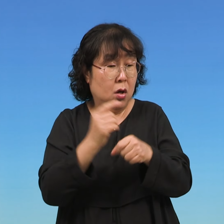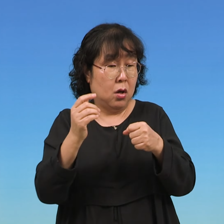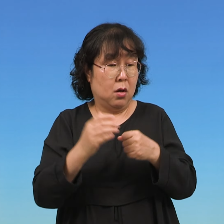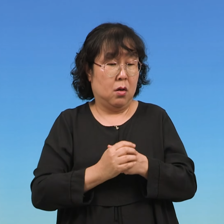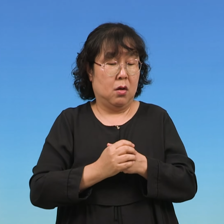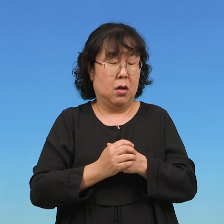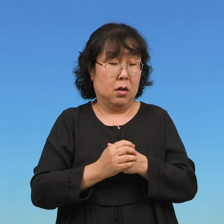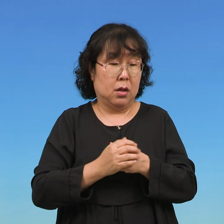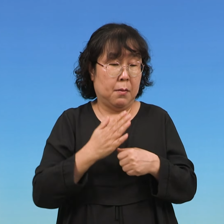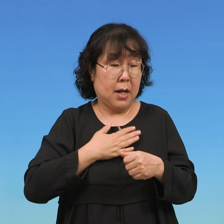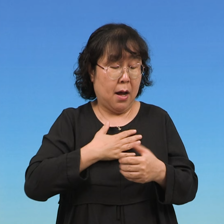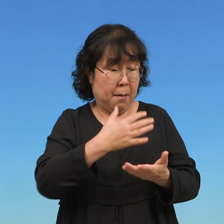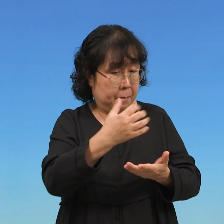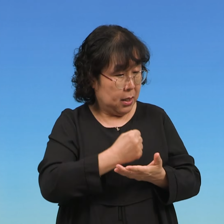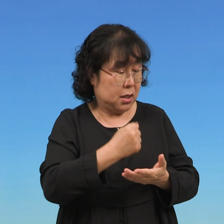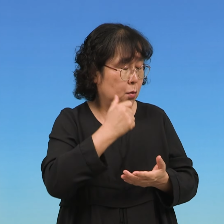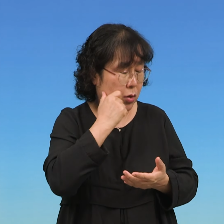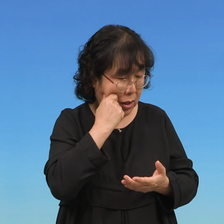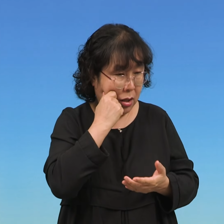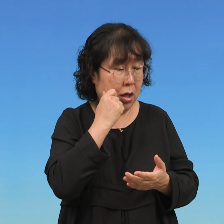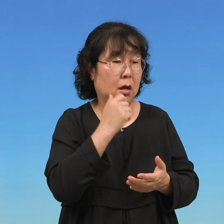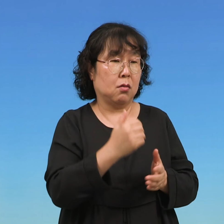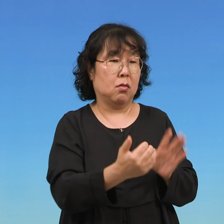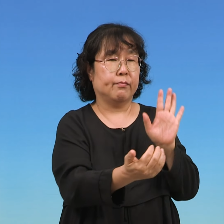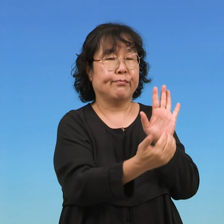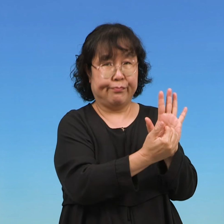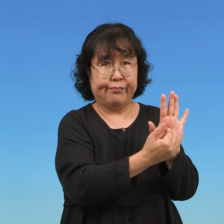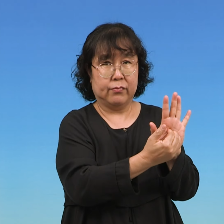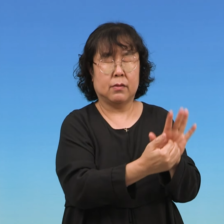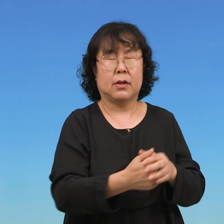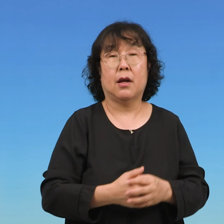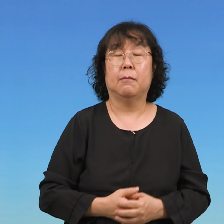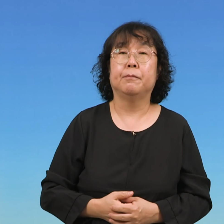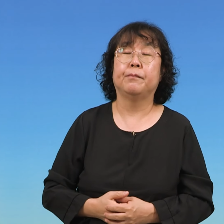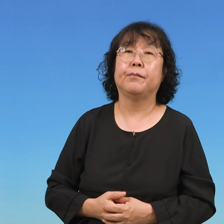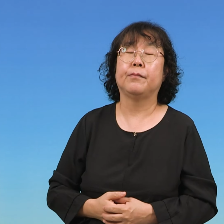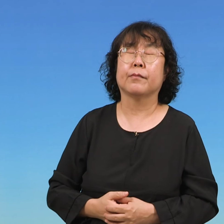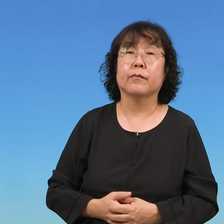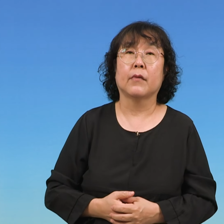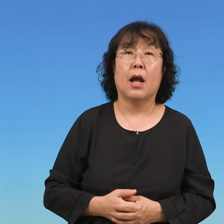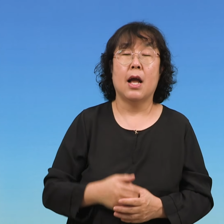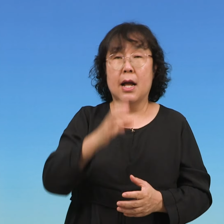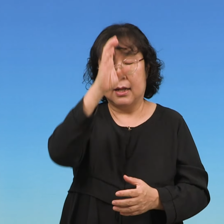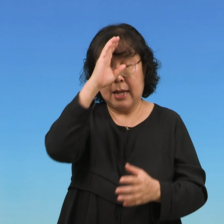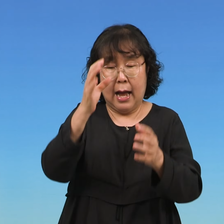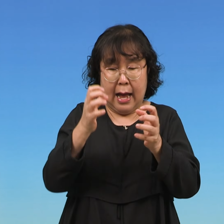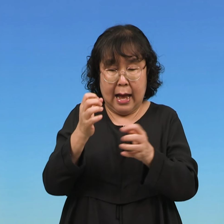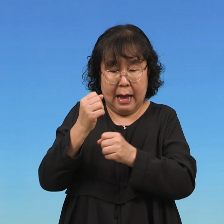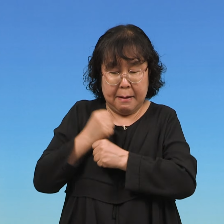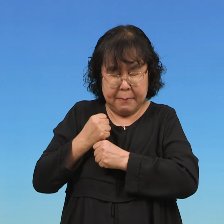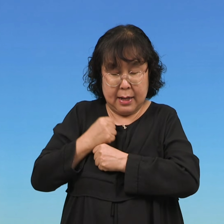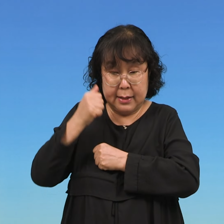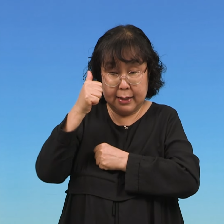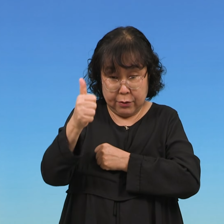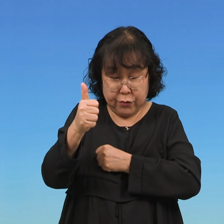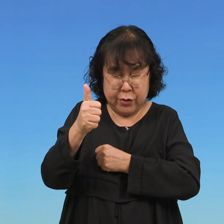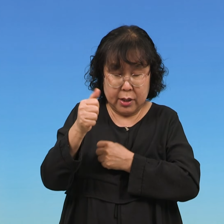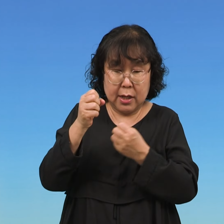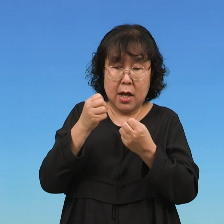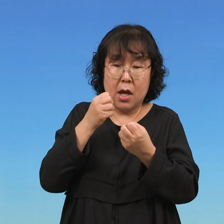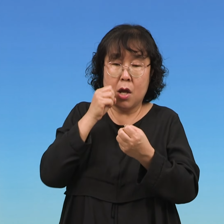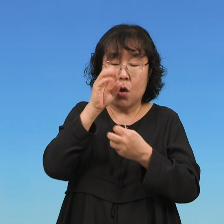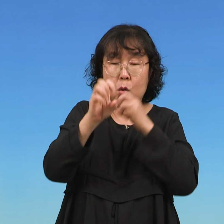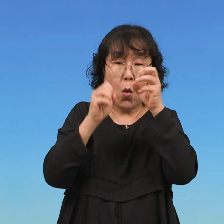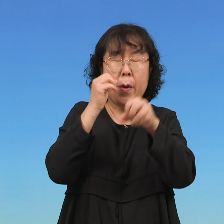보면은요 어떤 마음으로 거절했는지 이게 얼마든지 유추해 볼 수가 있습니다 나만 장군이 어떤 고백을